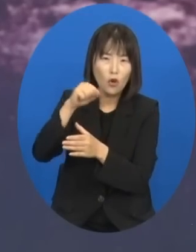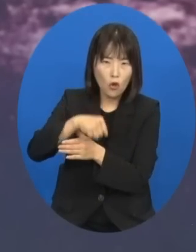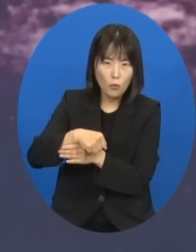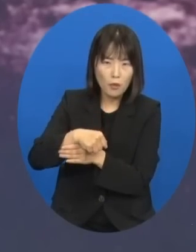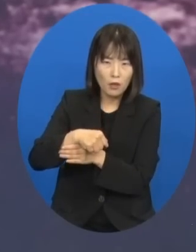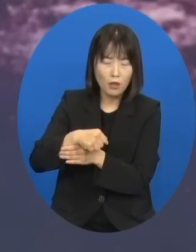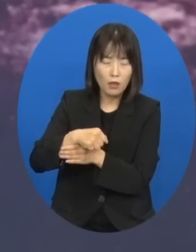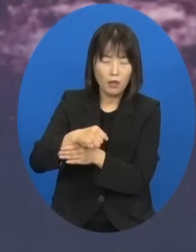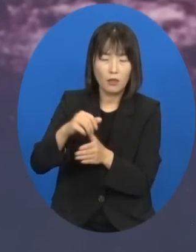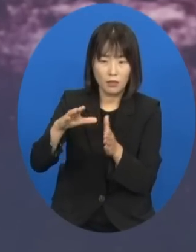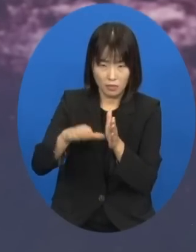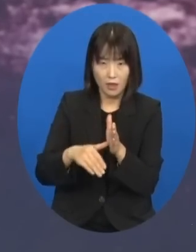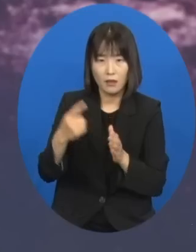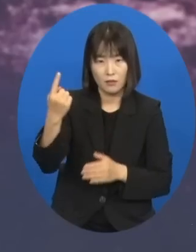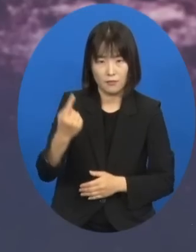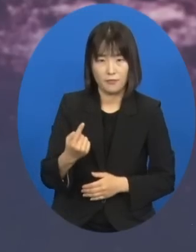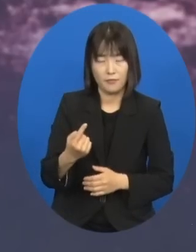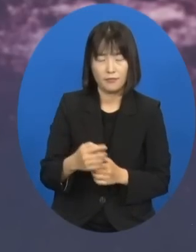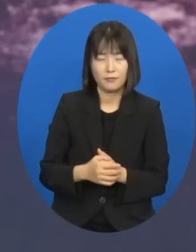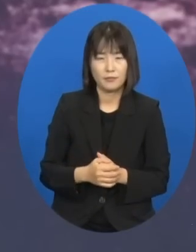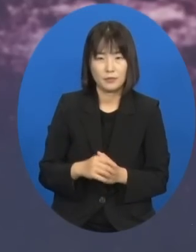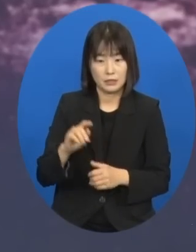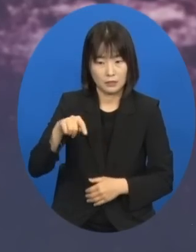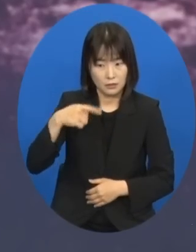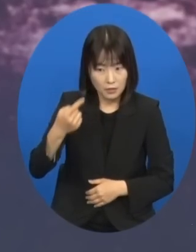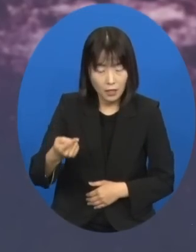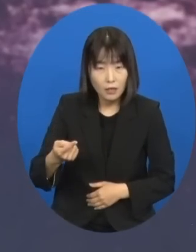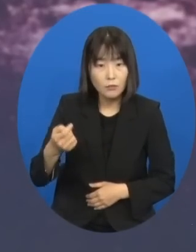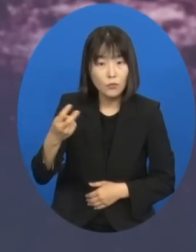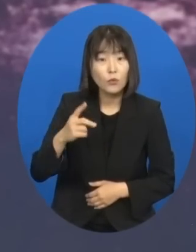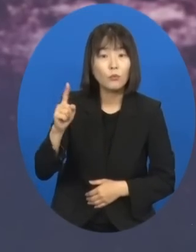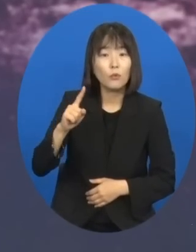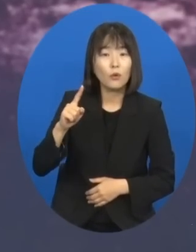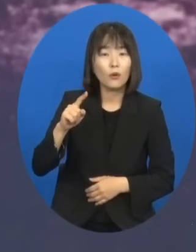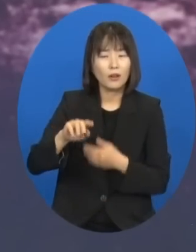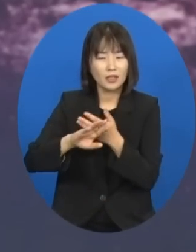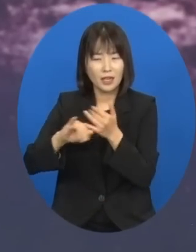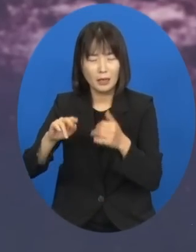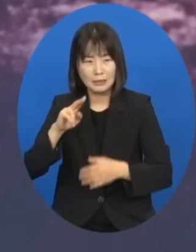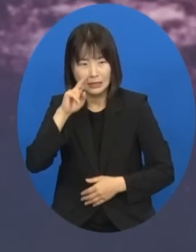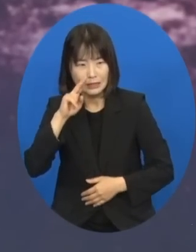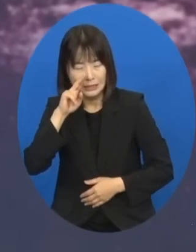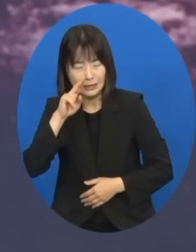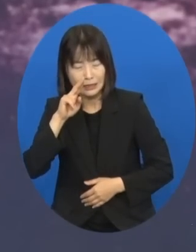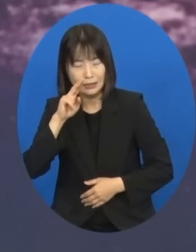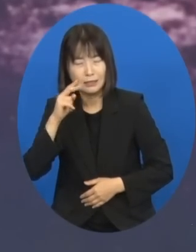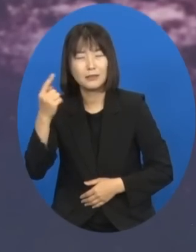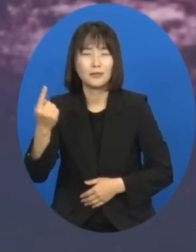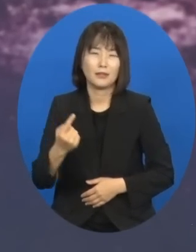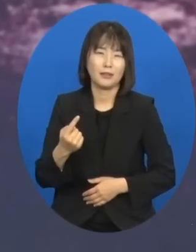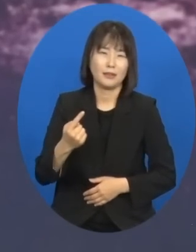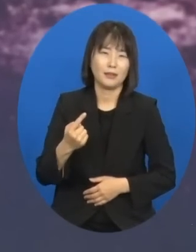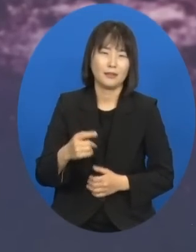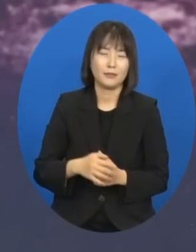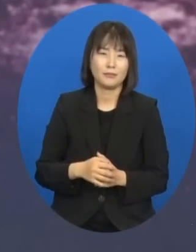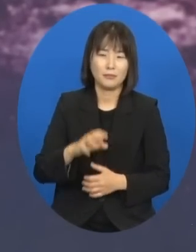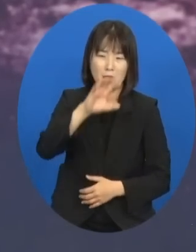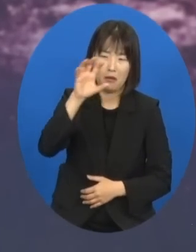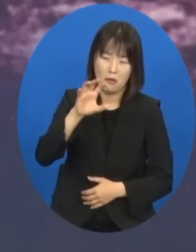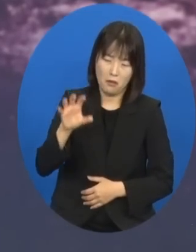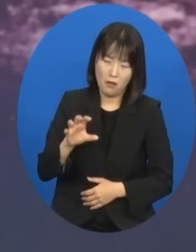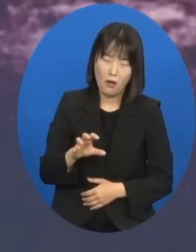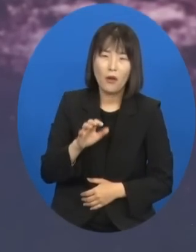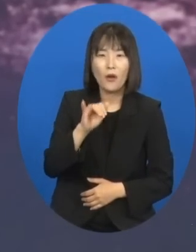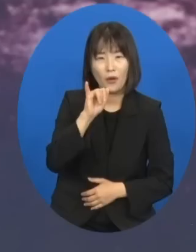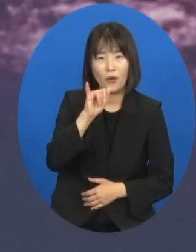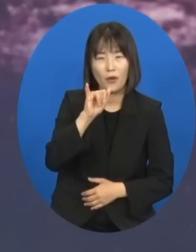옵니다. 그랬더니 그 다음에 또 오는 게 뭐예요? 시기와 질투예요. 이런 패턴이 있어요. 패턴이 있어요.